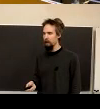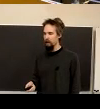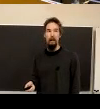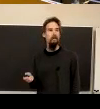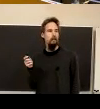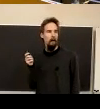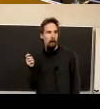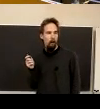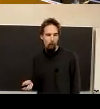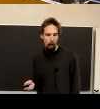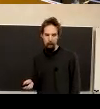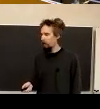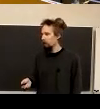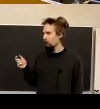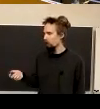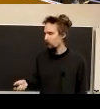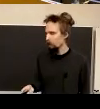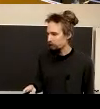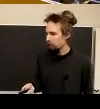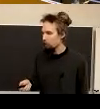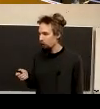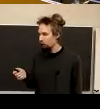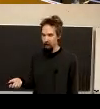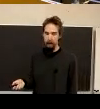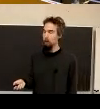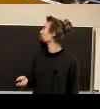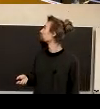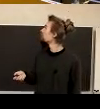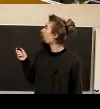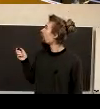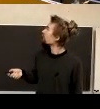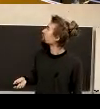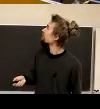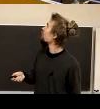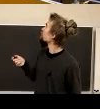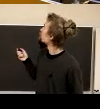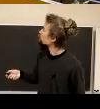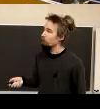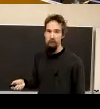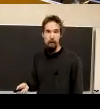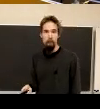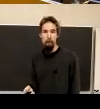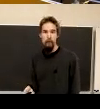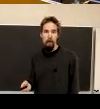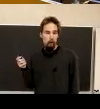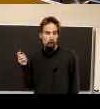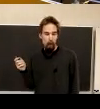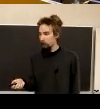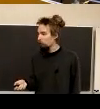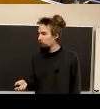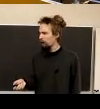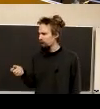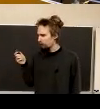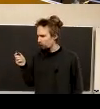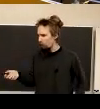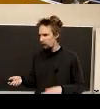tämmöisestä keskeisestä huolesta, joka voidaan niin kuin kohdistaa tämmöisiin äkillisiin arvomuutoksiin. Voidaan